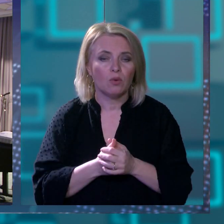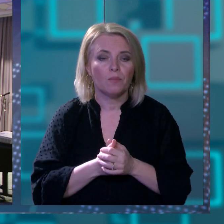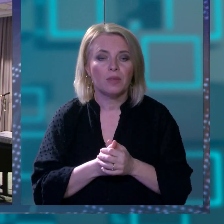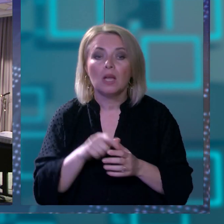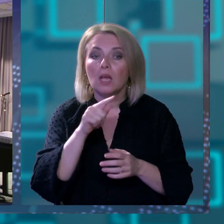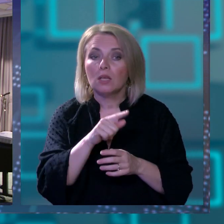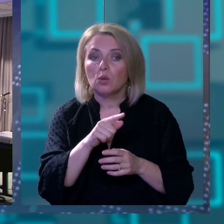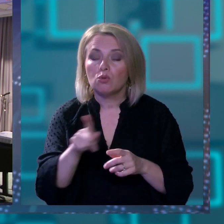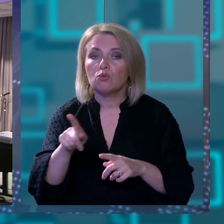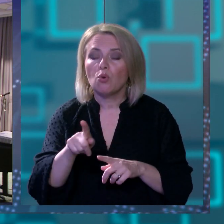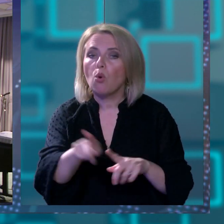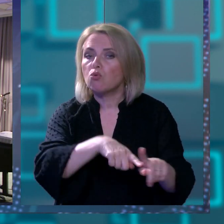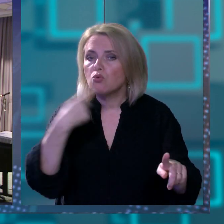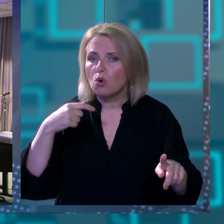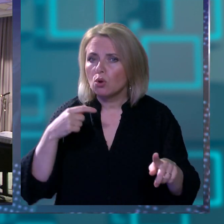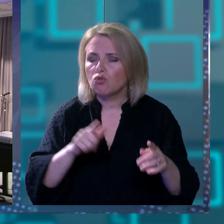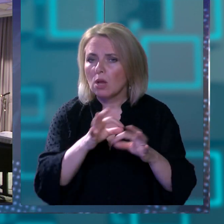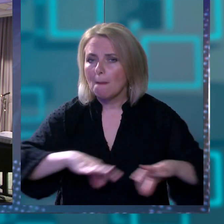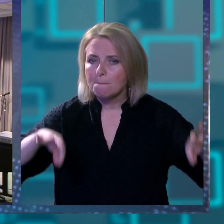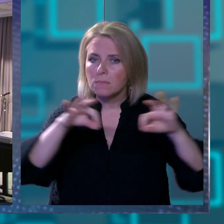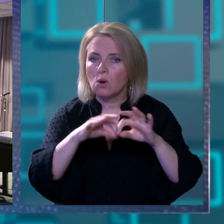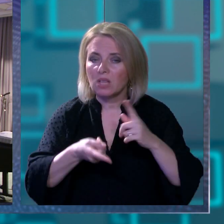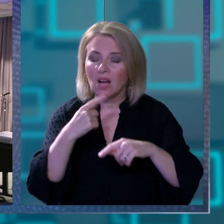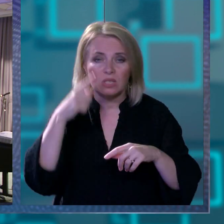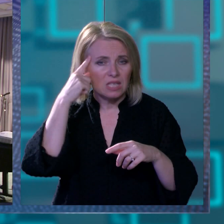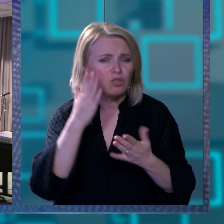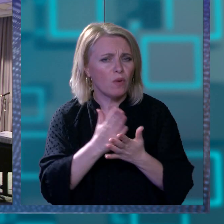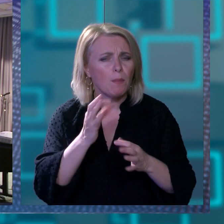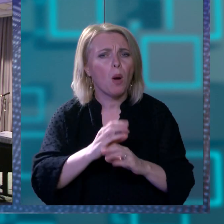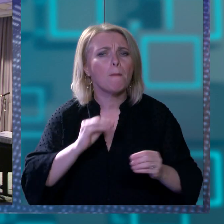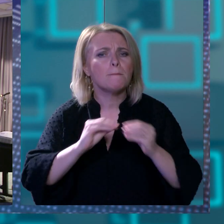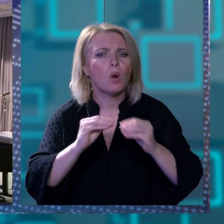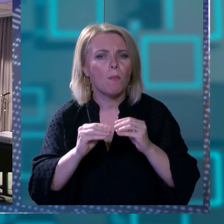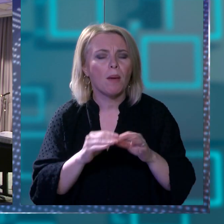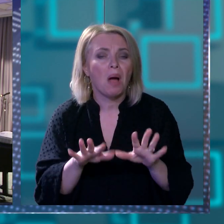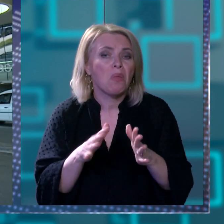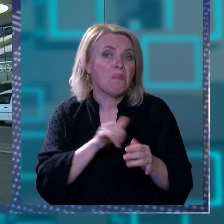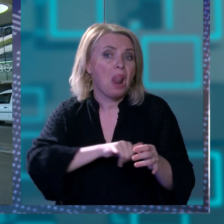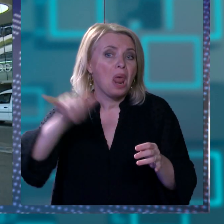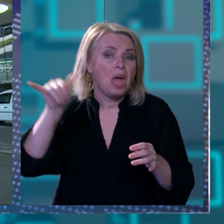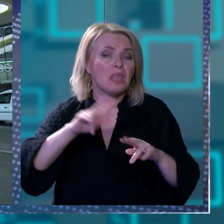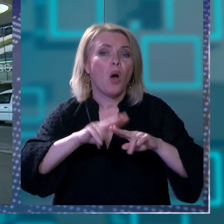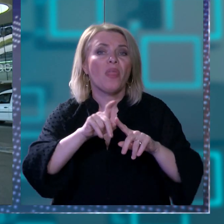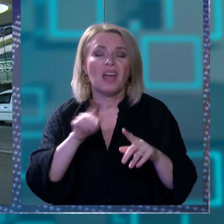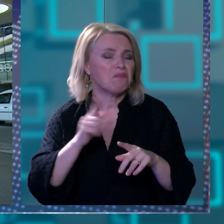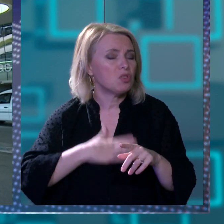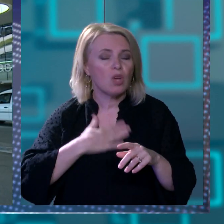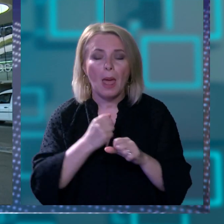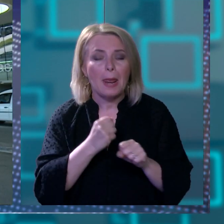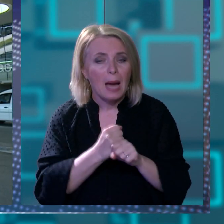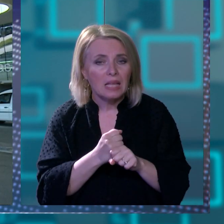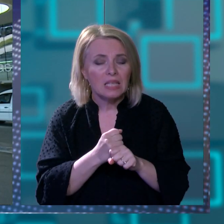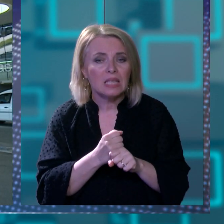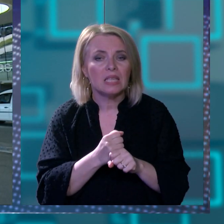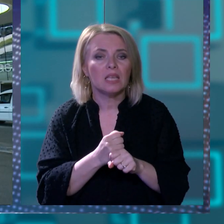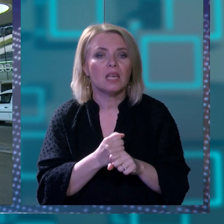jer to su dugoročni projekti. Ako se sjećate, uvijek je bio problem ako nema letova, hoteli ne žele raditi,